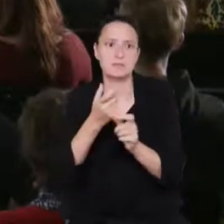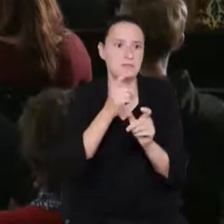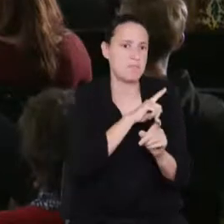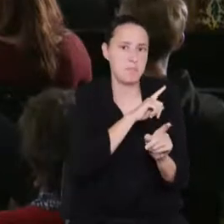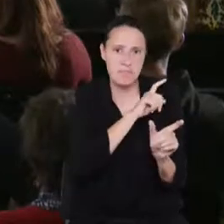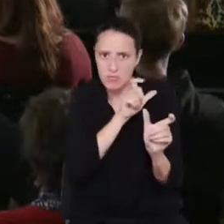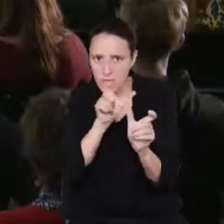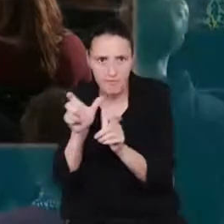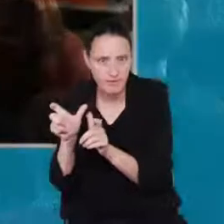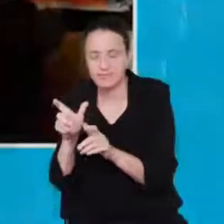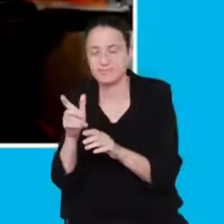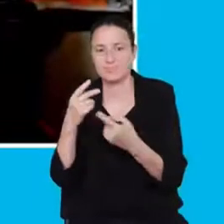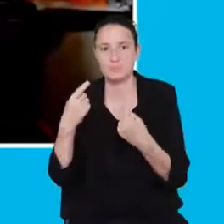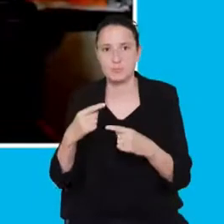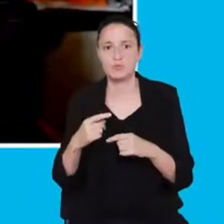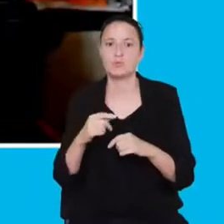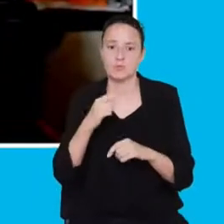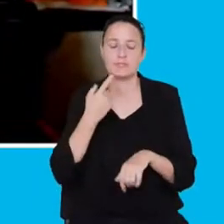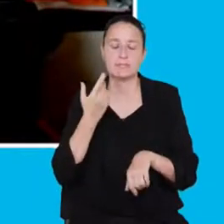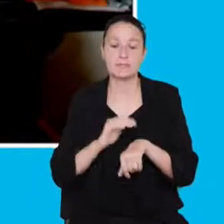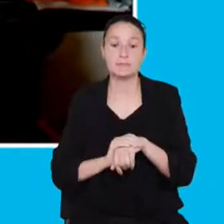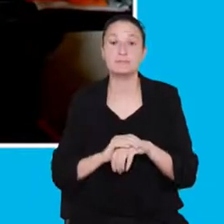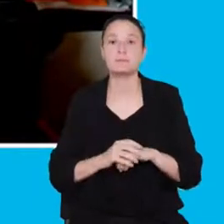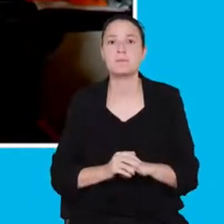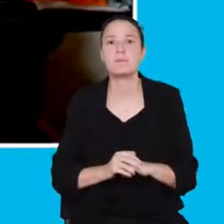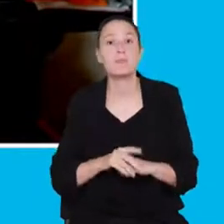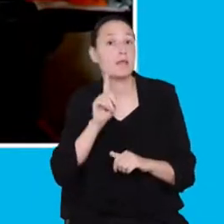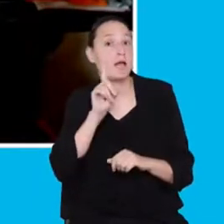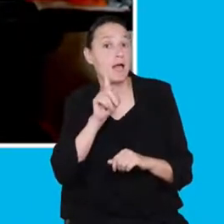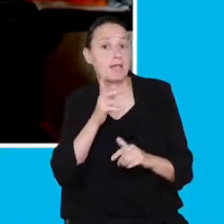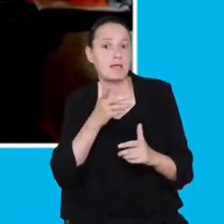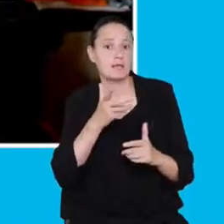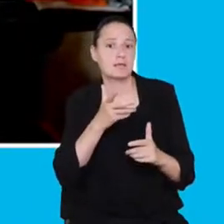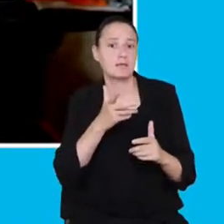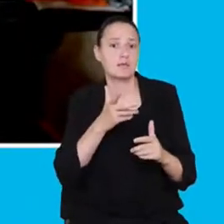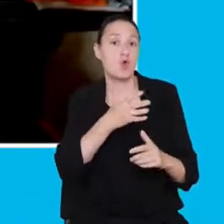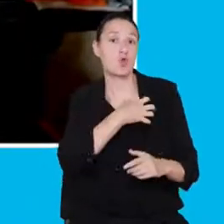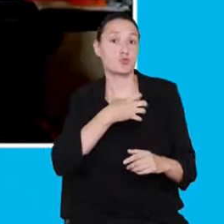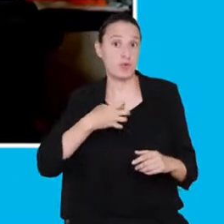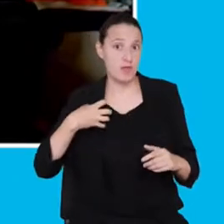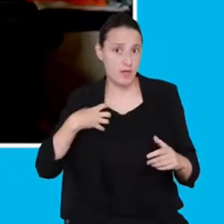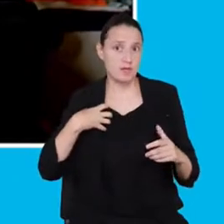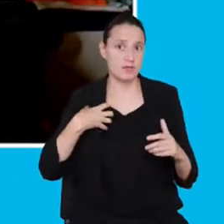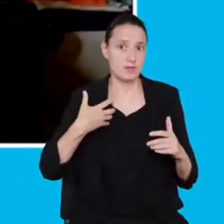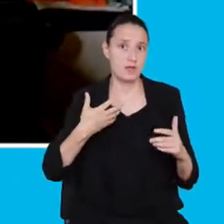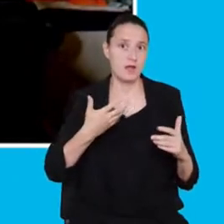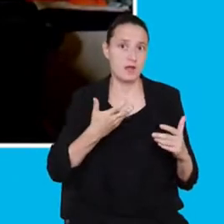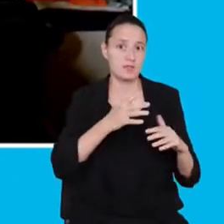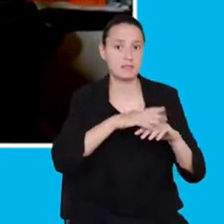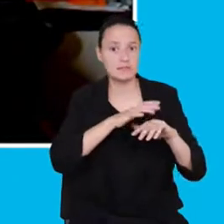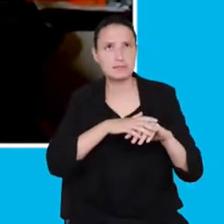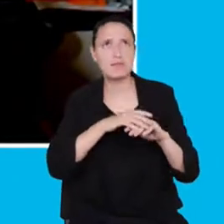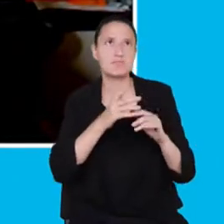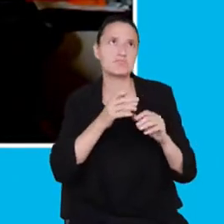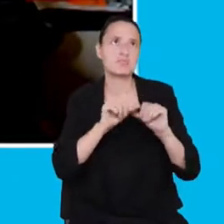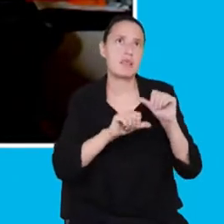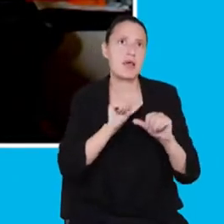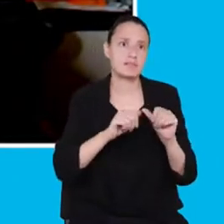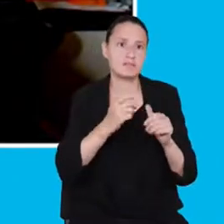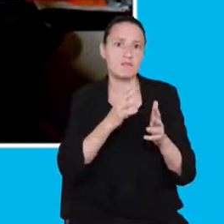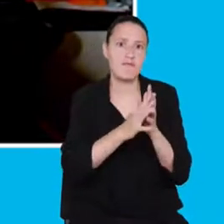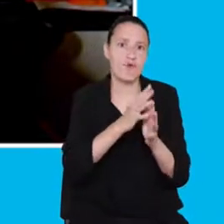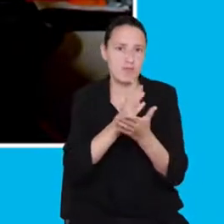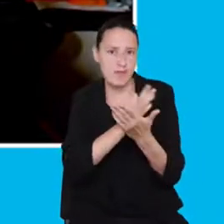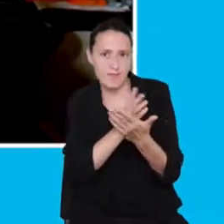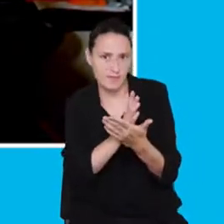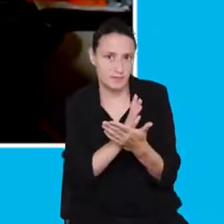egzekwowaniu. Natomiast przy tej strukturze gospodarczej z lat